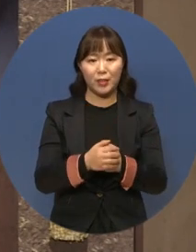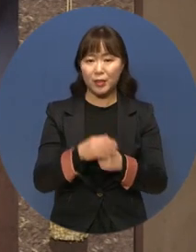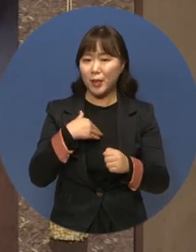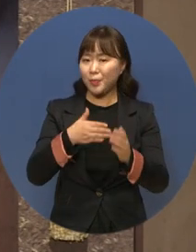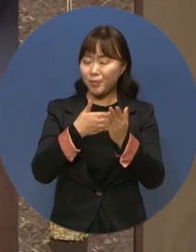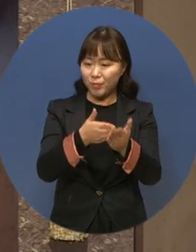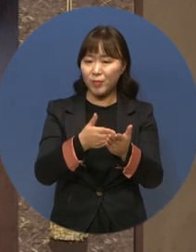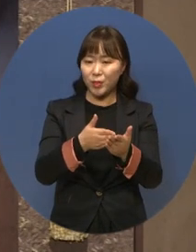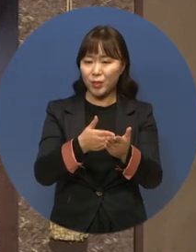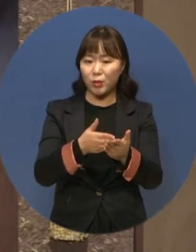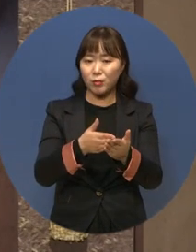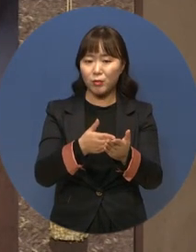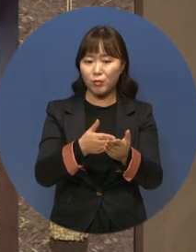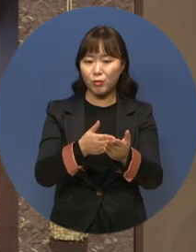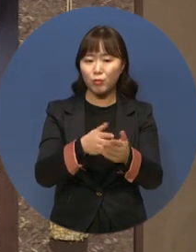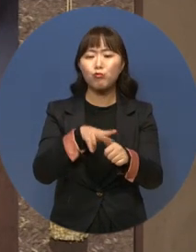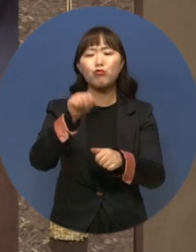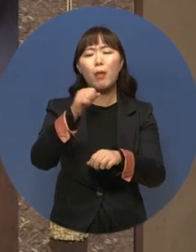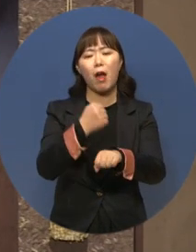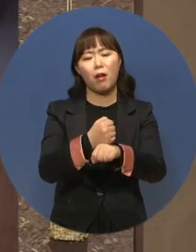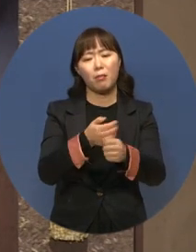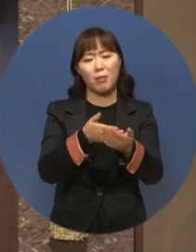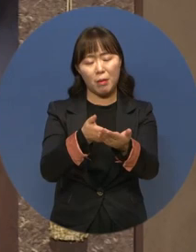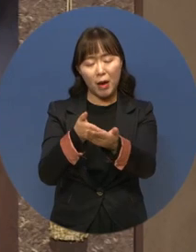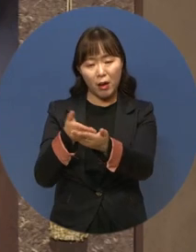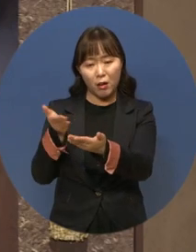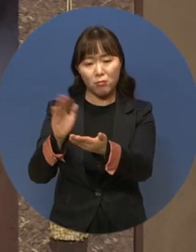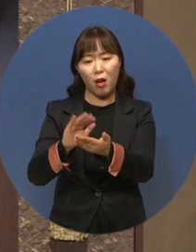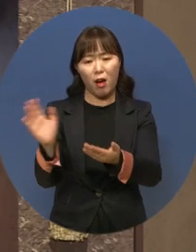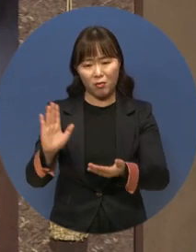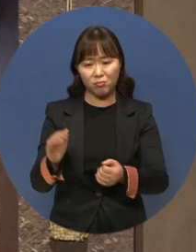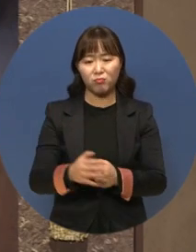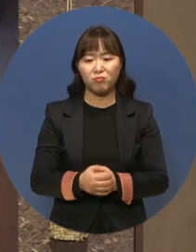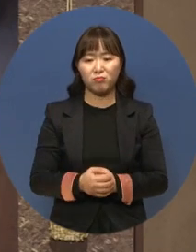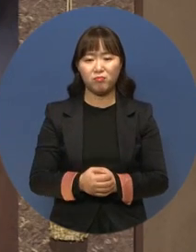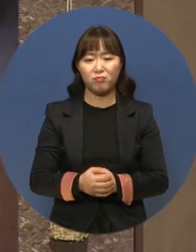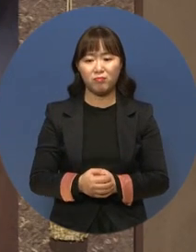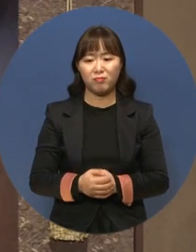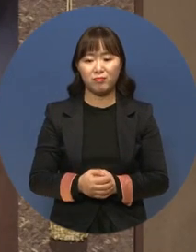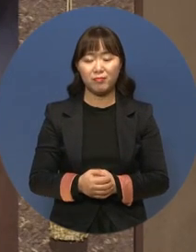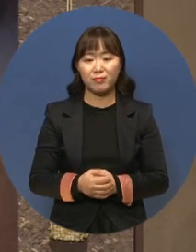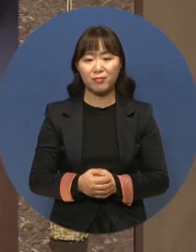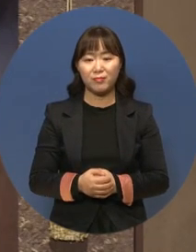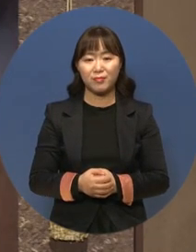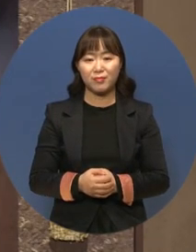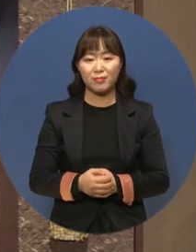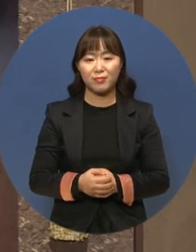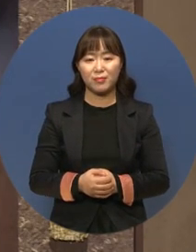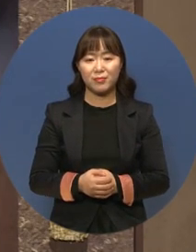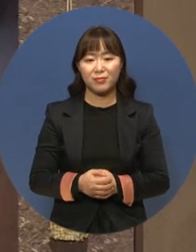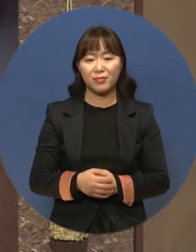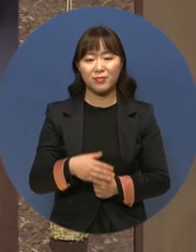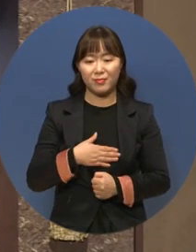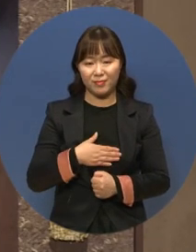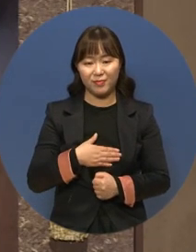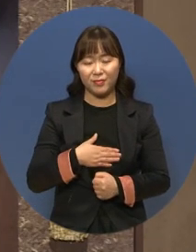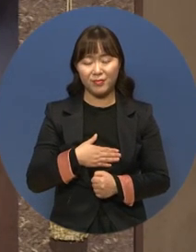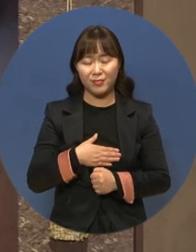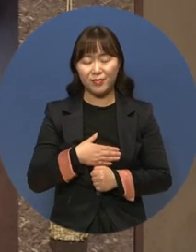요청을 했어요. 출마하시라고. 근데 이제 안 하시니까 사실 뭐 저기